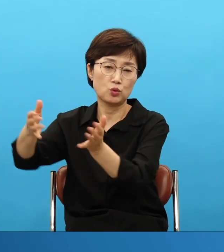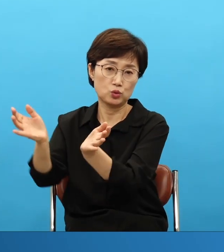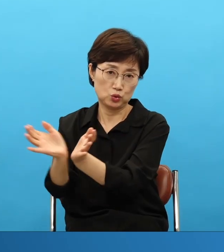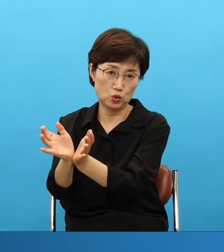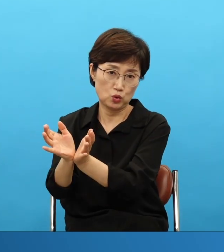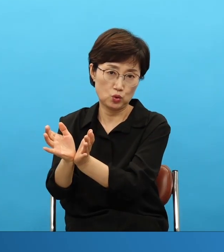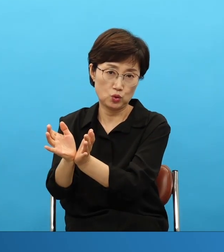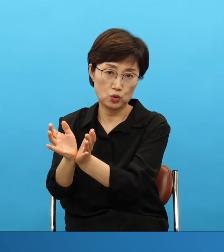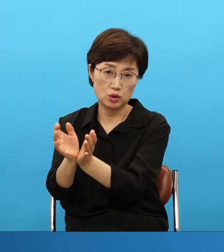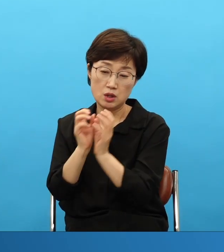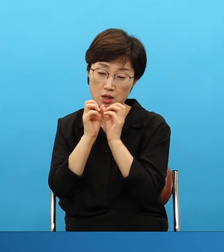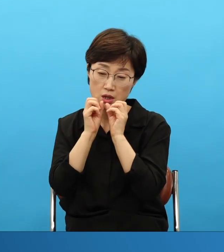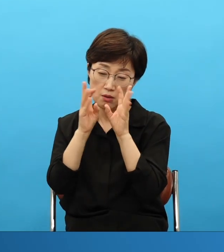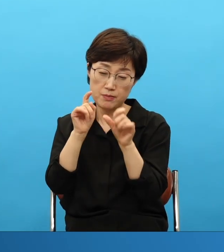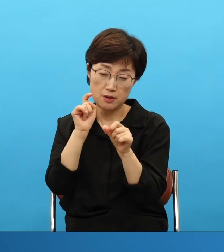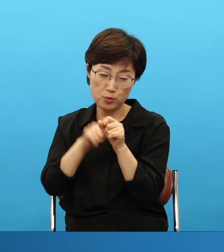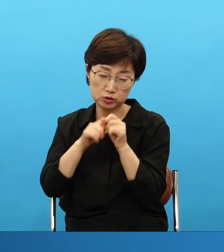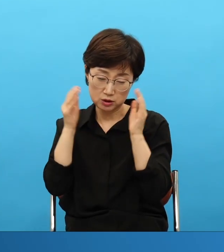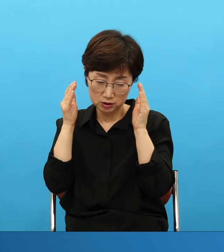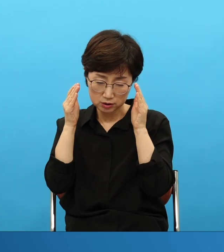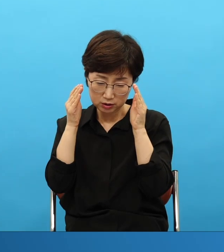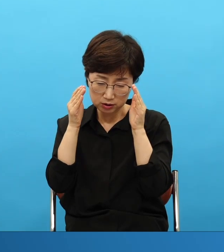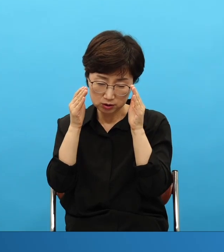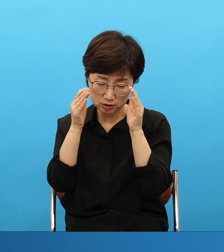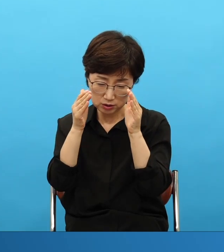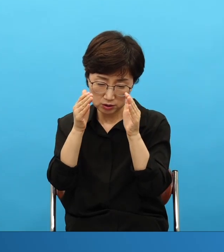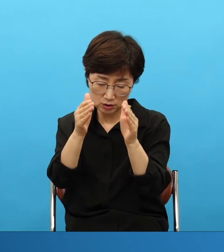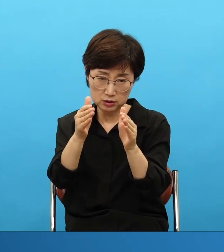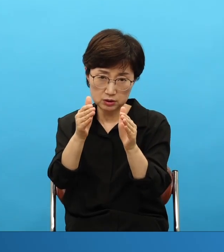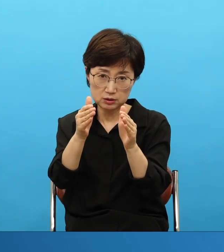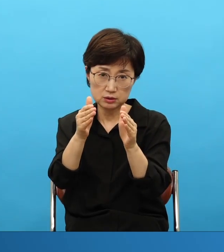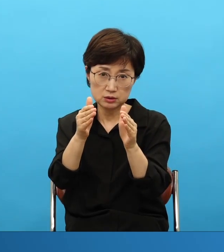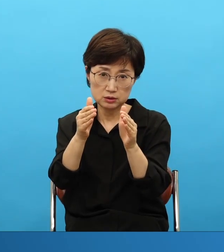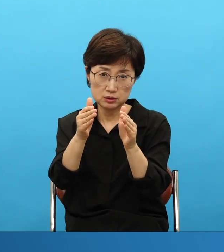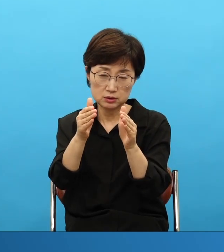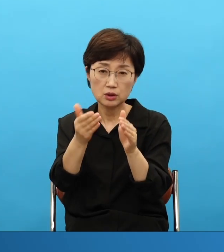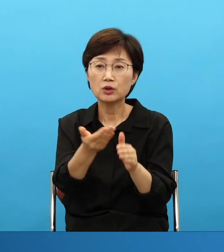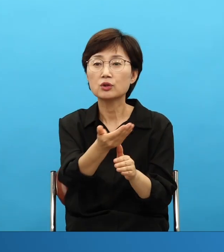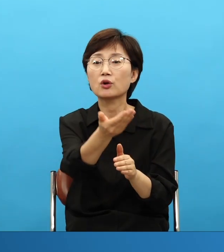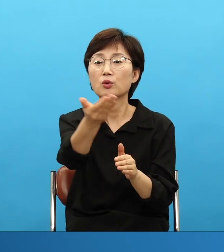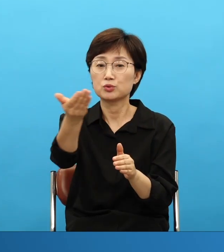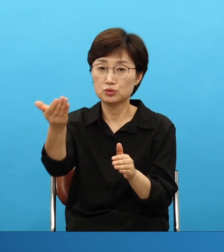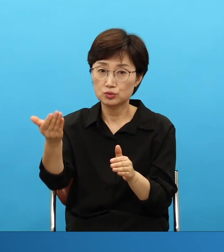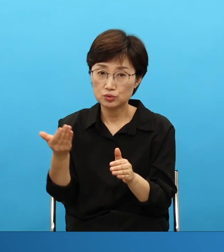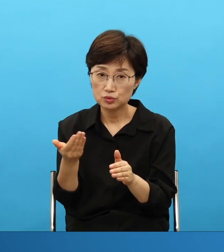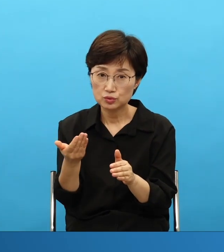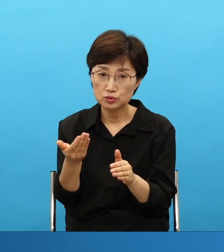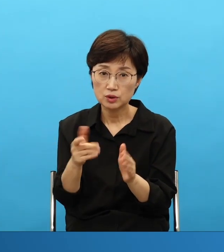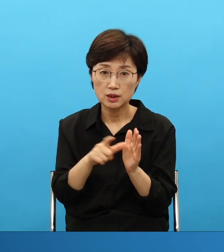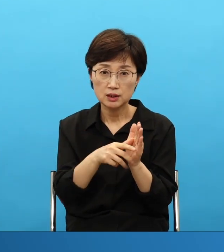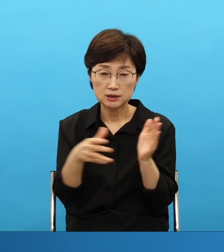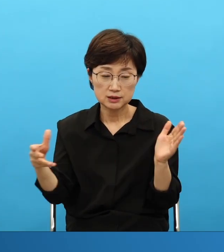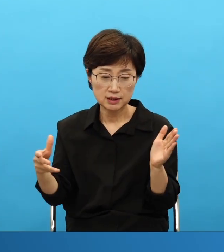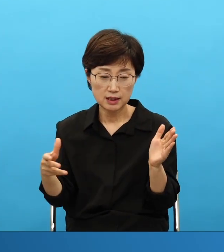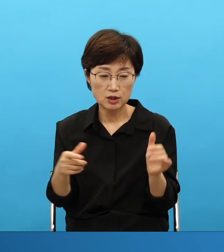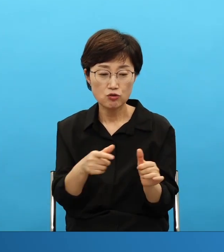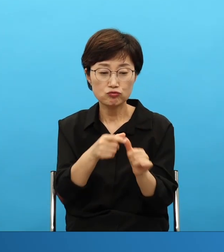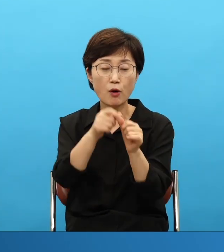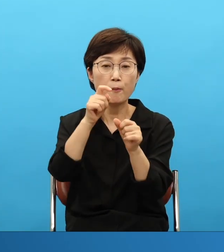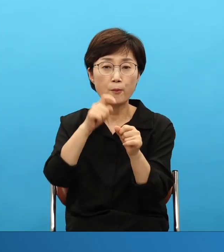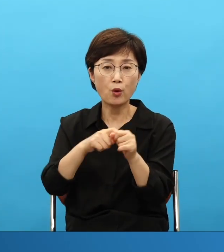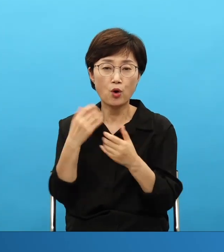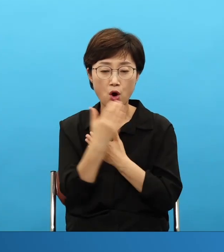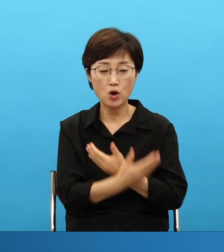올인 올 아웃 올체인지 아실 홀리 메이션 여러분의 시대 살릴 헌신을